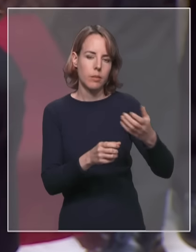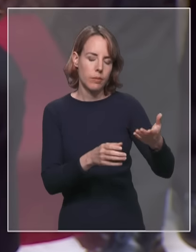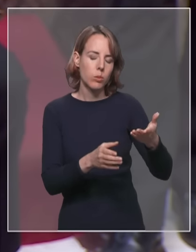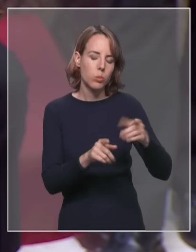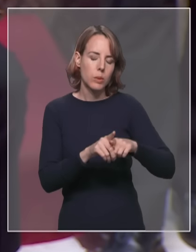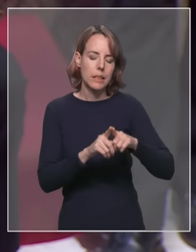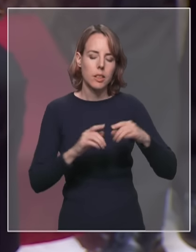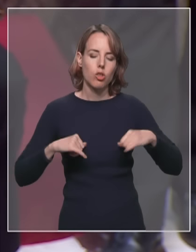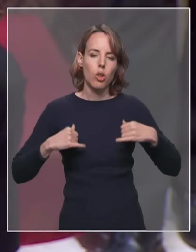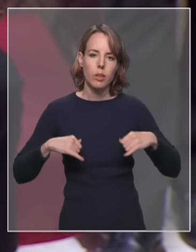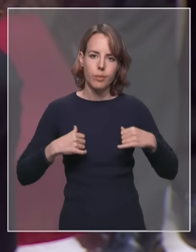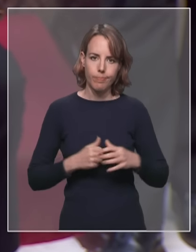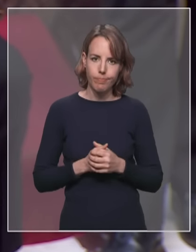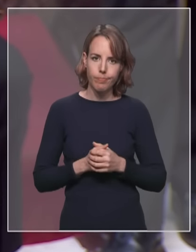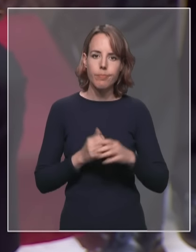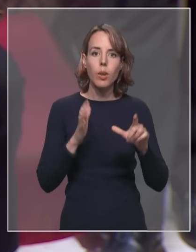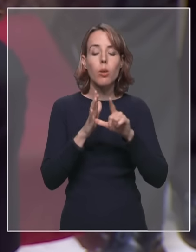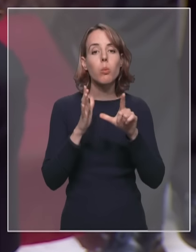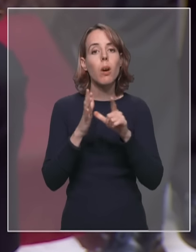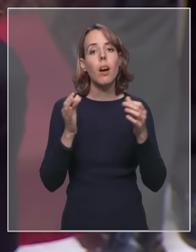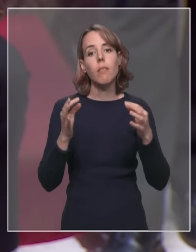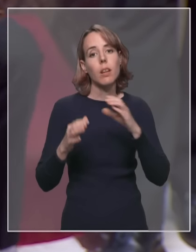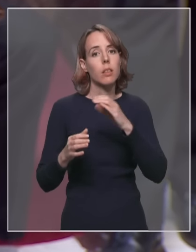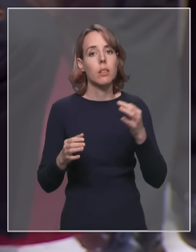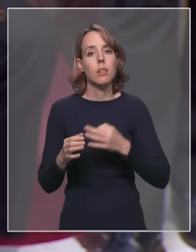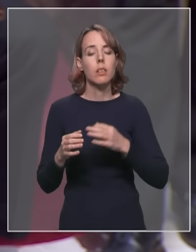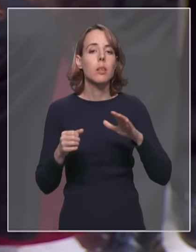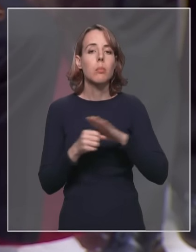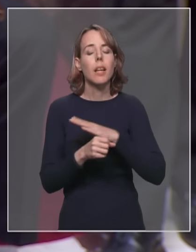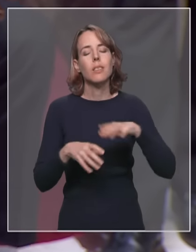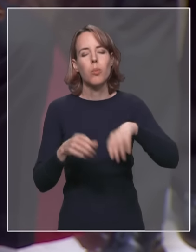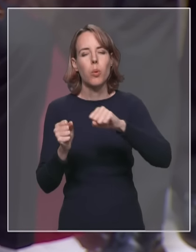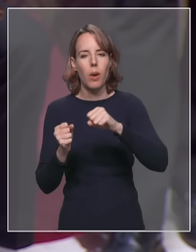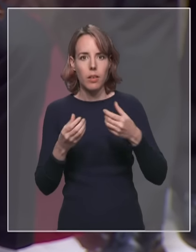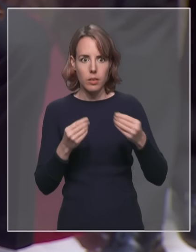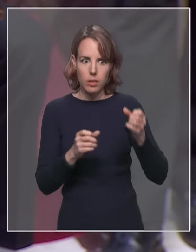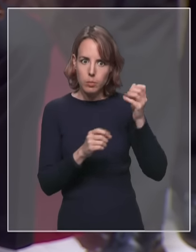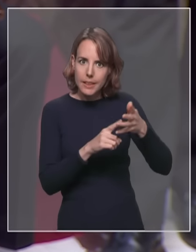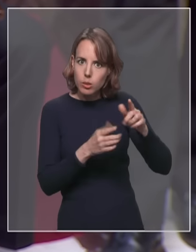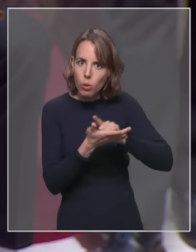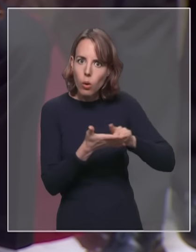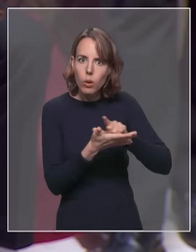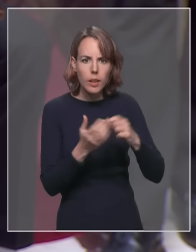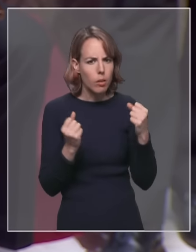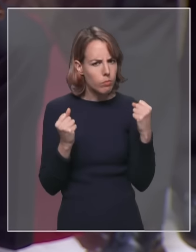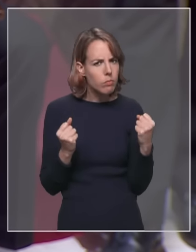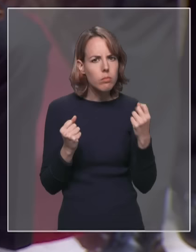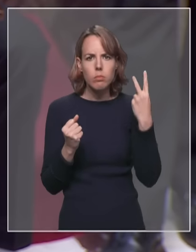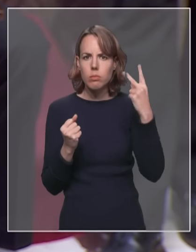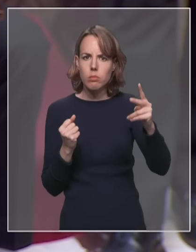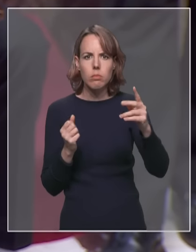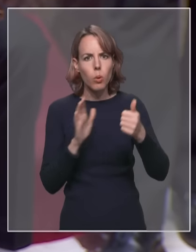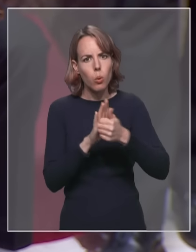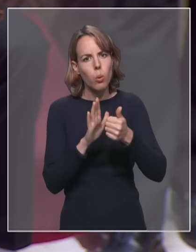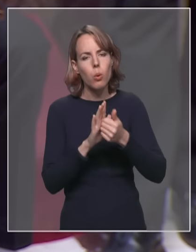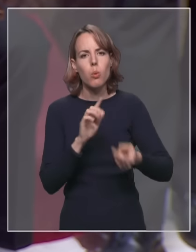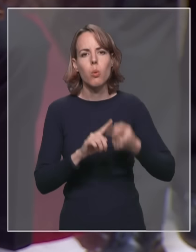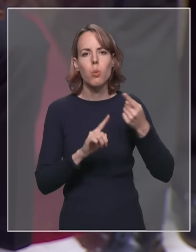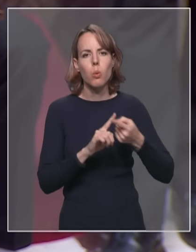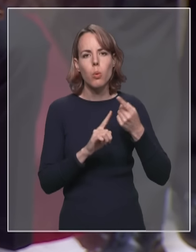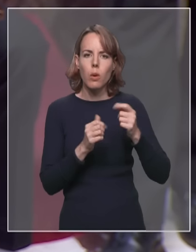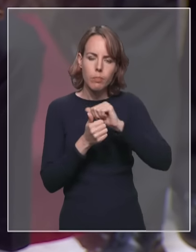La loi sur le plein emploi a conforté la place des missions locales au cœur du réseau de l'emploi, aux côtés de